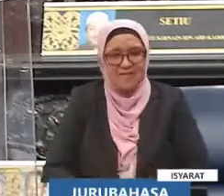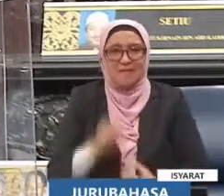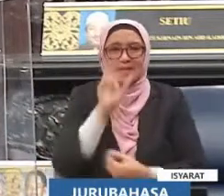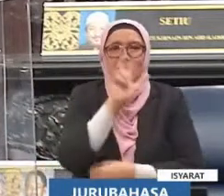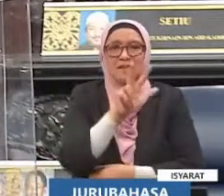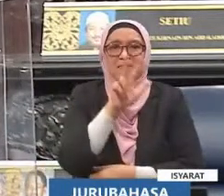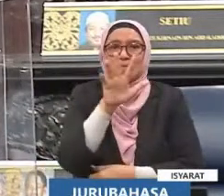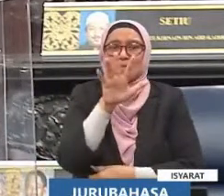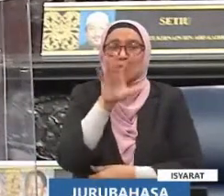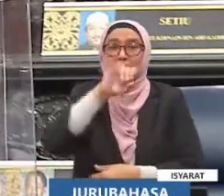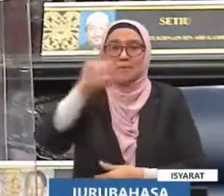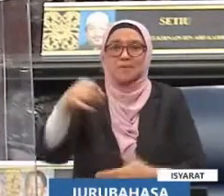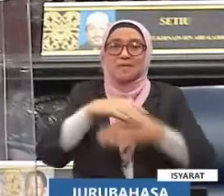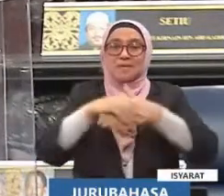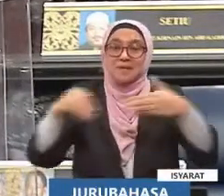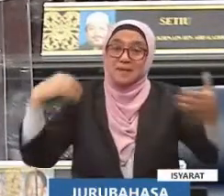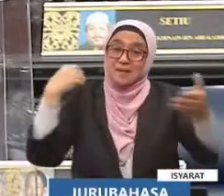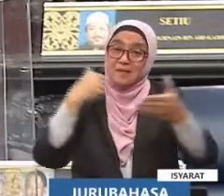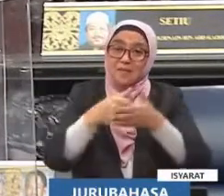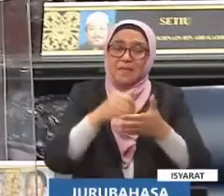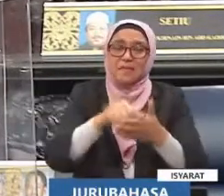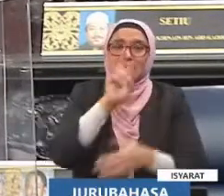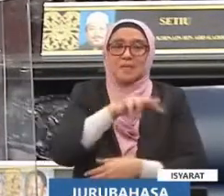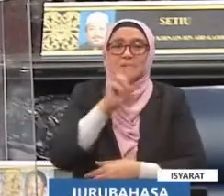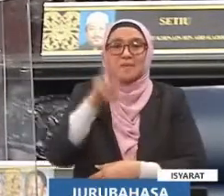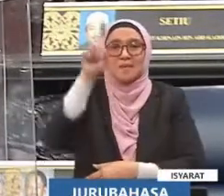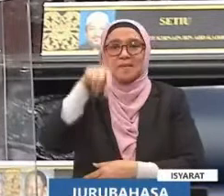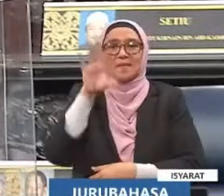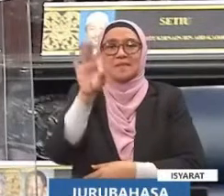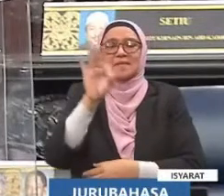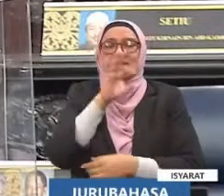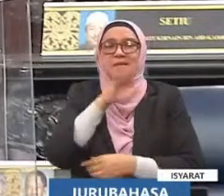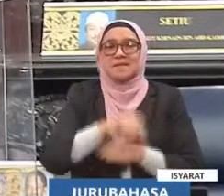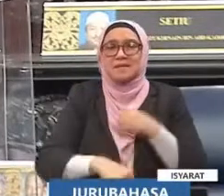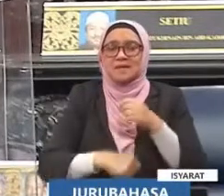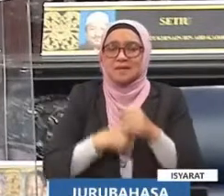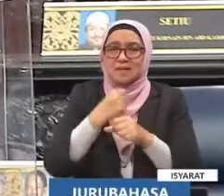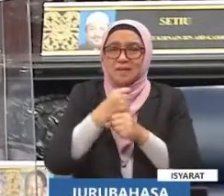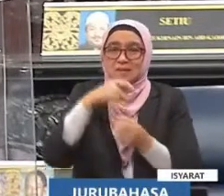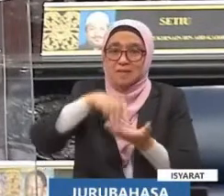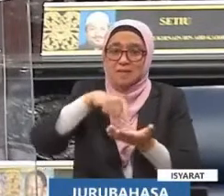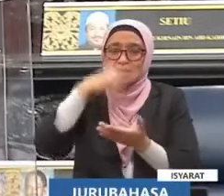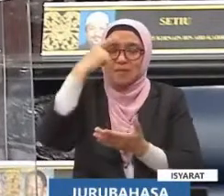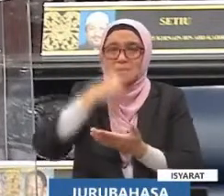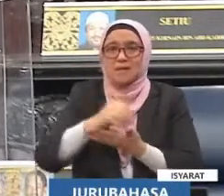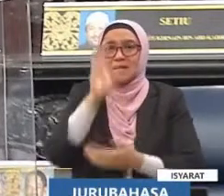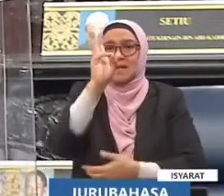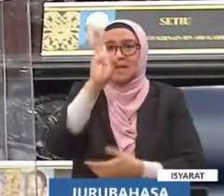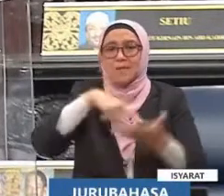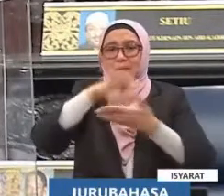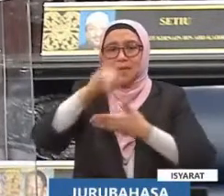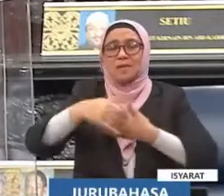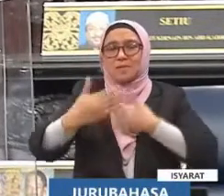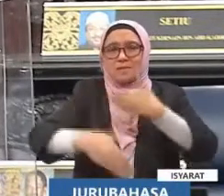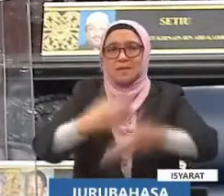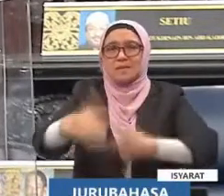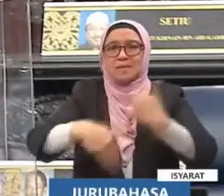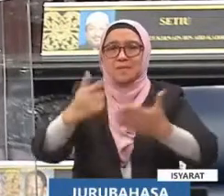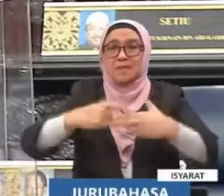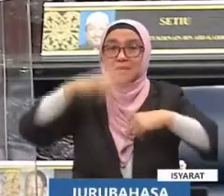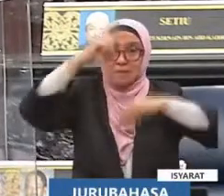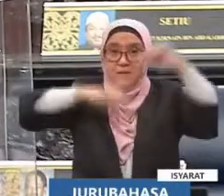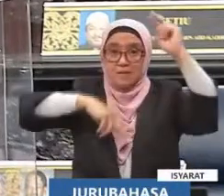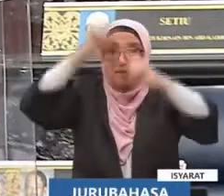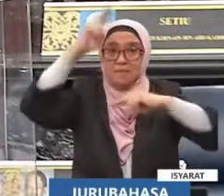Ringgit sehingga 22 Sep 21 sebanyak enam Project sedang dalam pembinaan merekalah